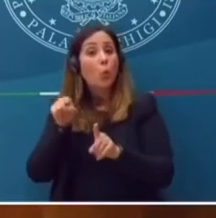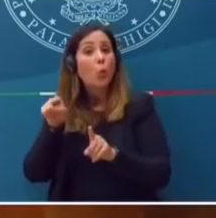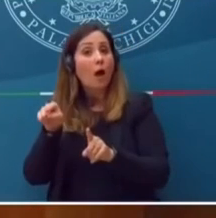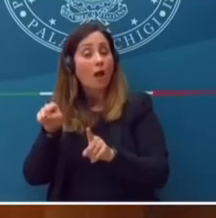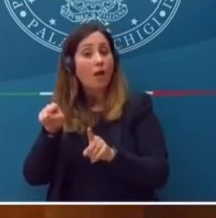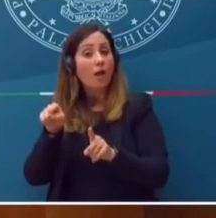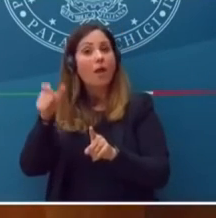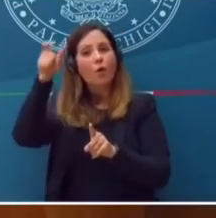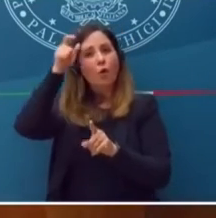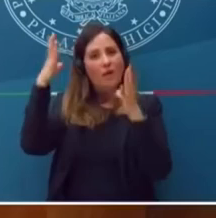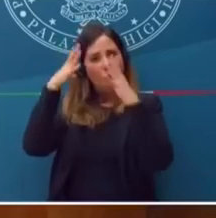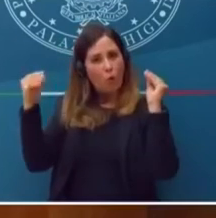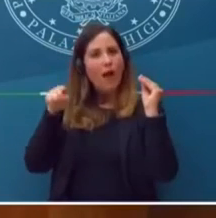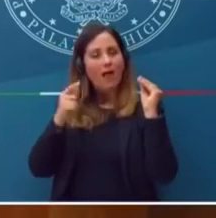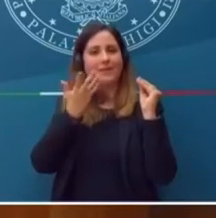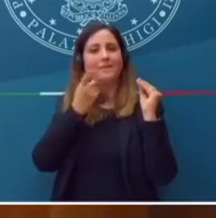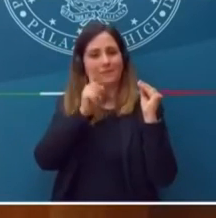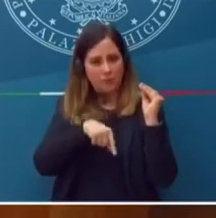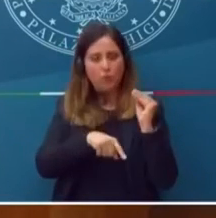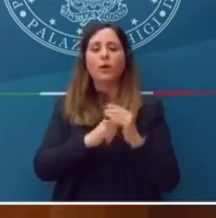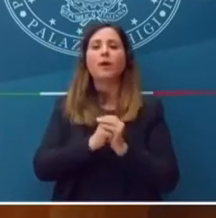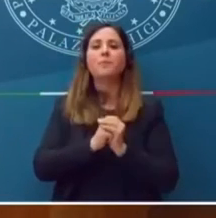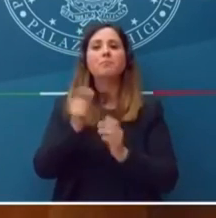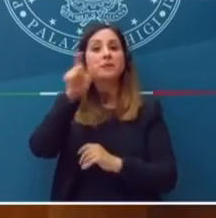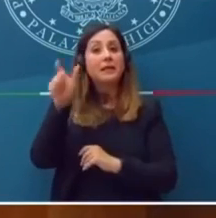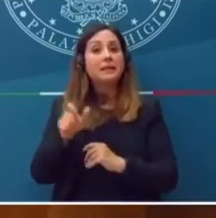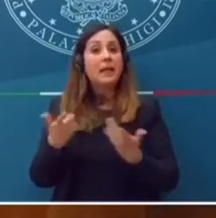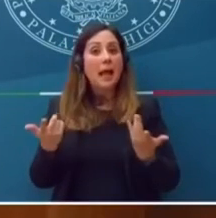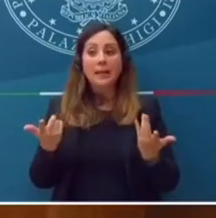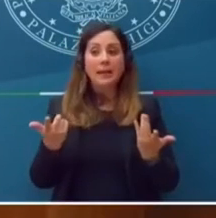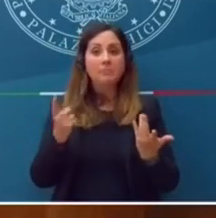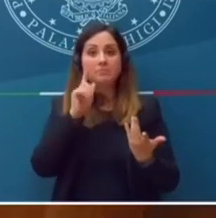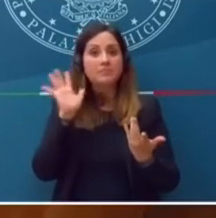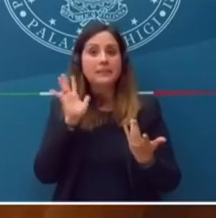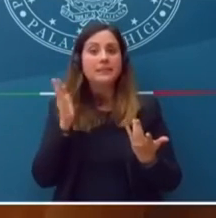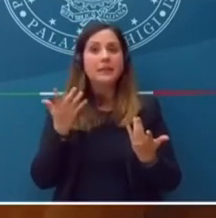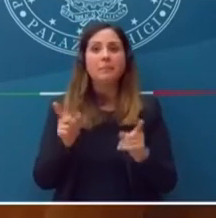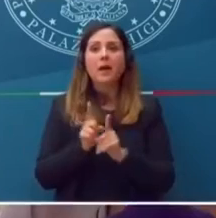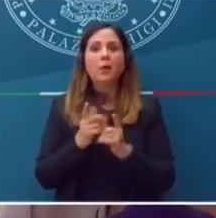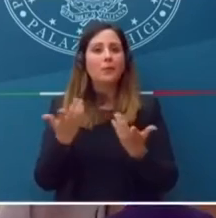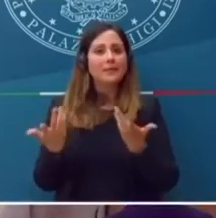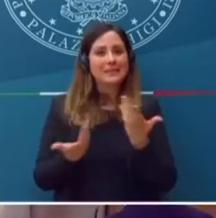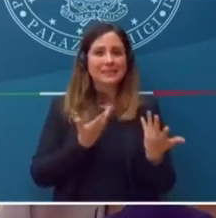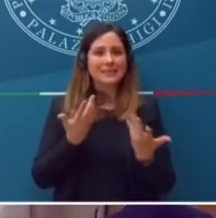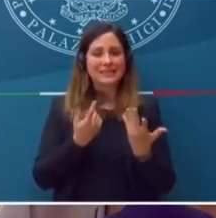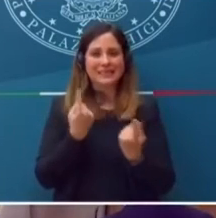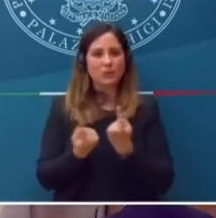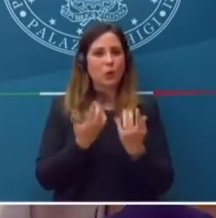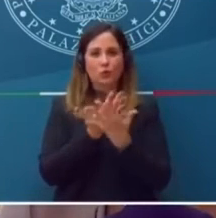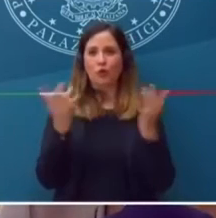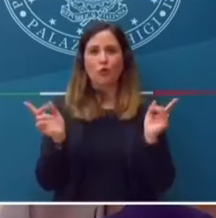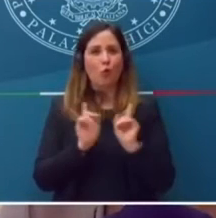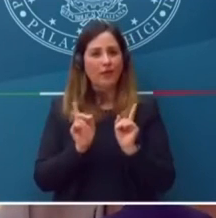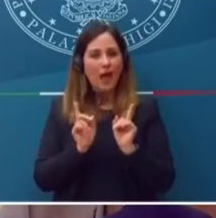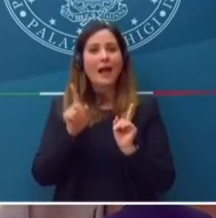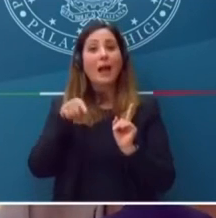il governo olandese. Alitalia sembra invece destinata a una sorta di spezzatino con una drastica riduzione